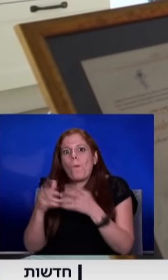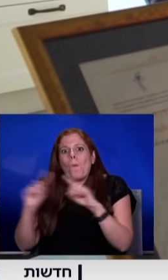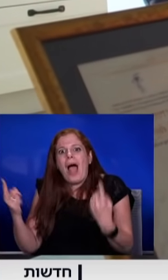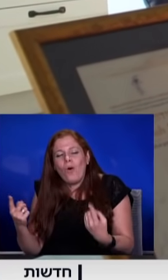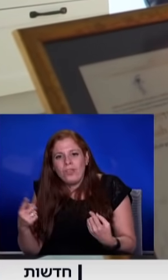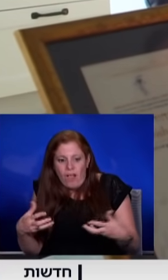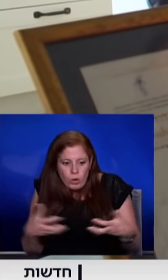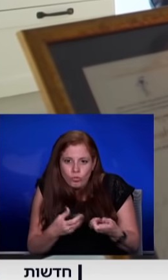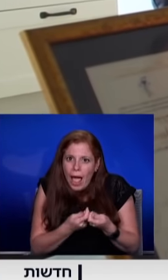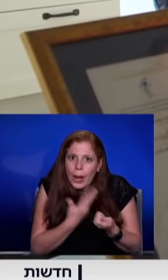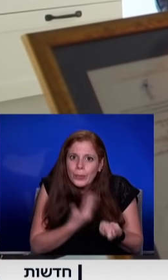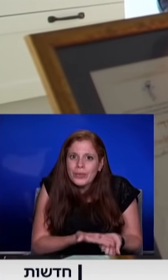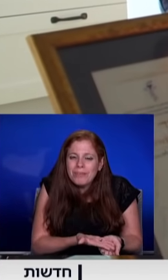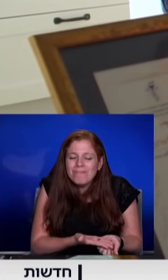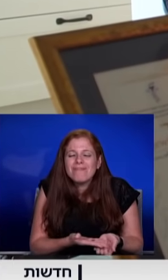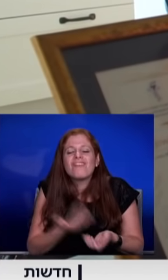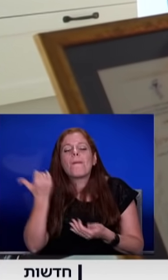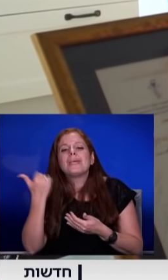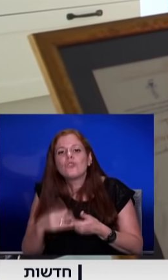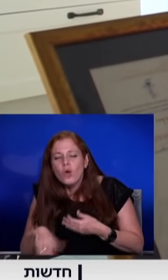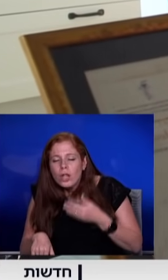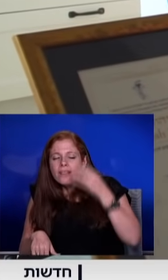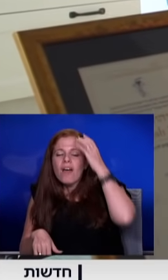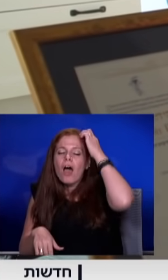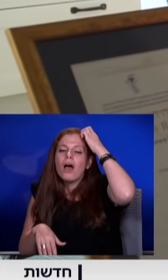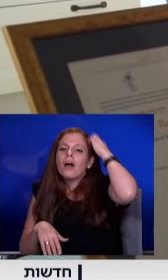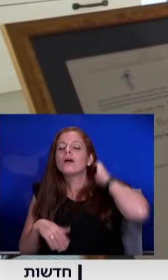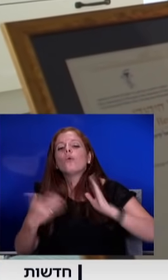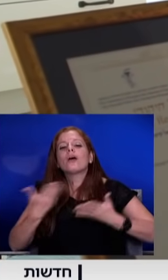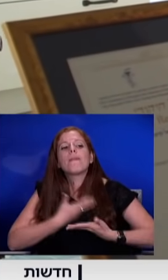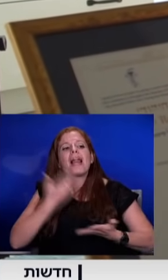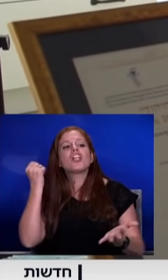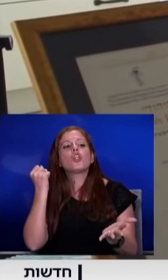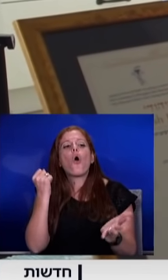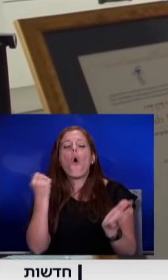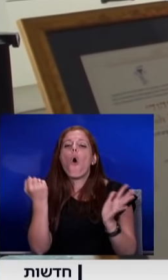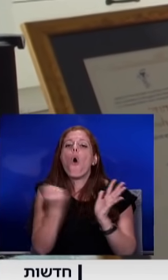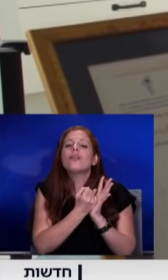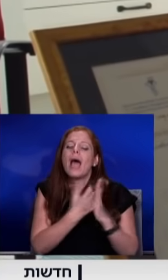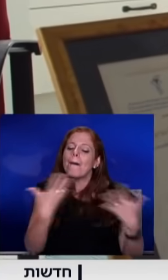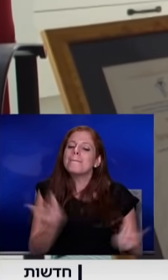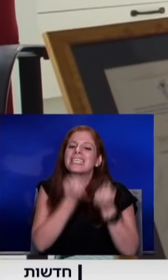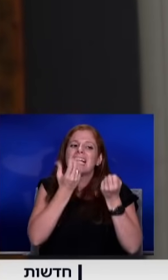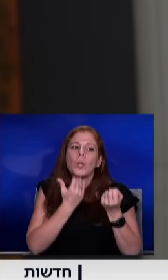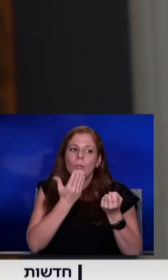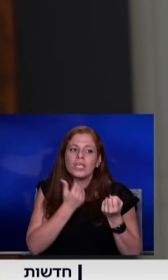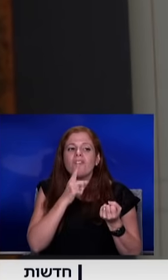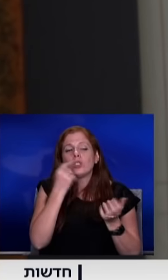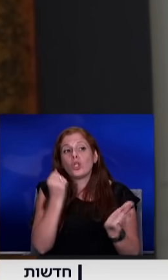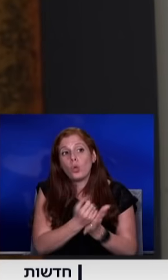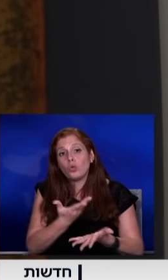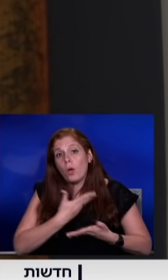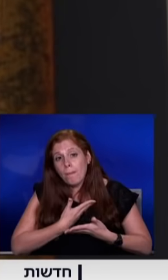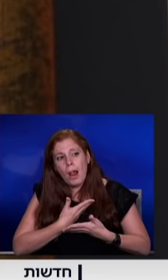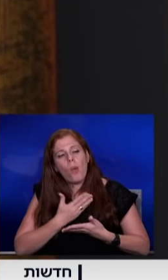היהודי. ובסופו של דבר, הוא קיבל את אות המציל היהודי מבני ברית, וזאת התעודה שהוא קיבל. הוא כבר לא